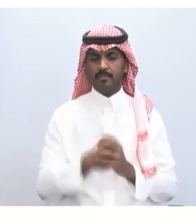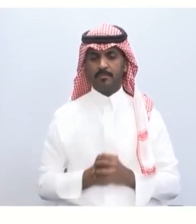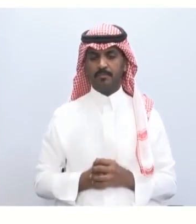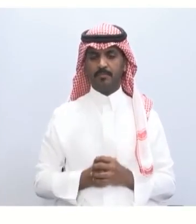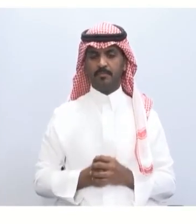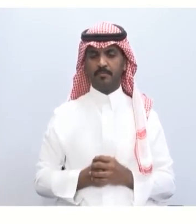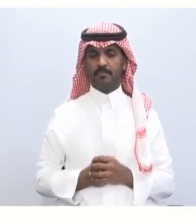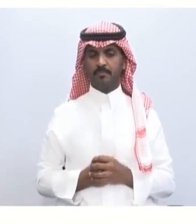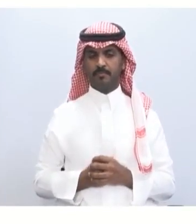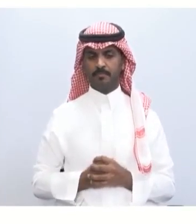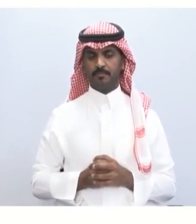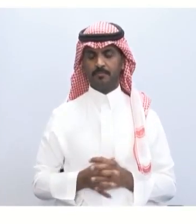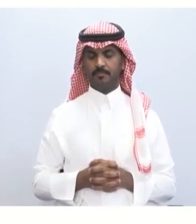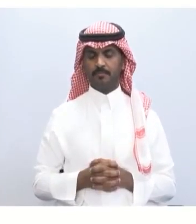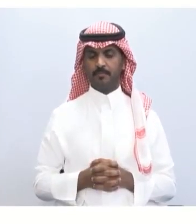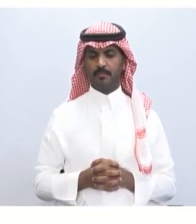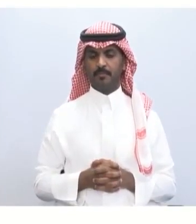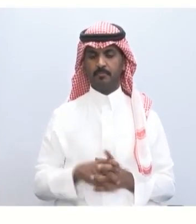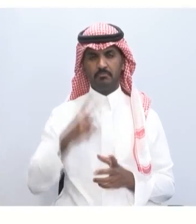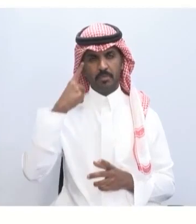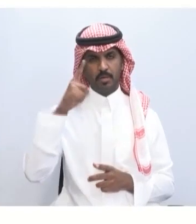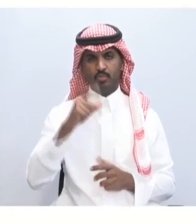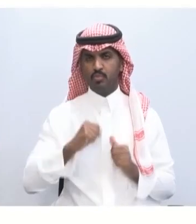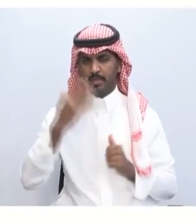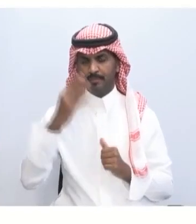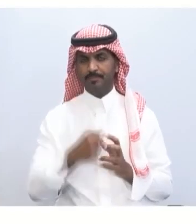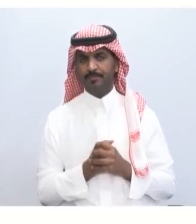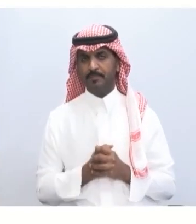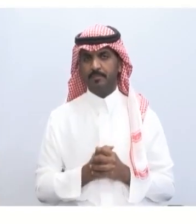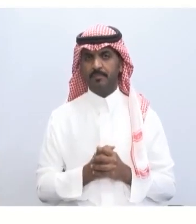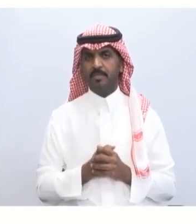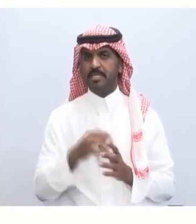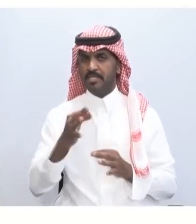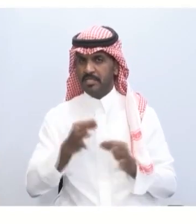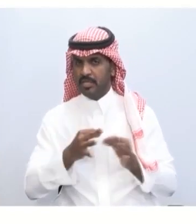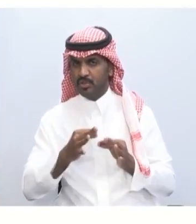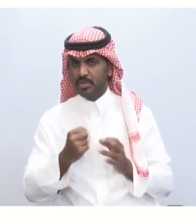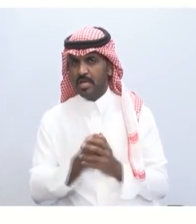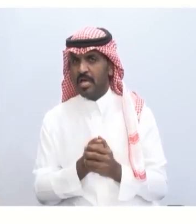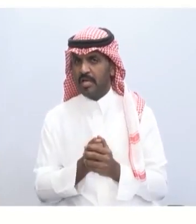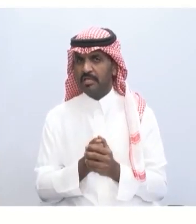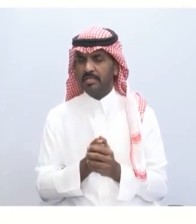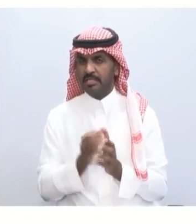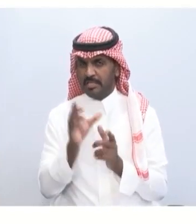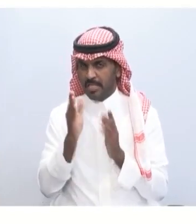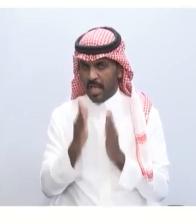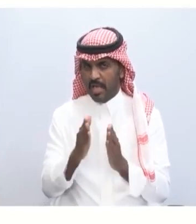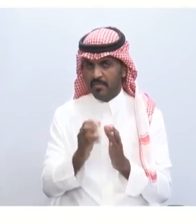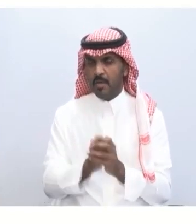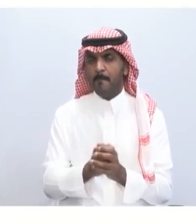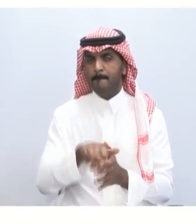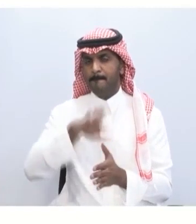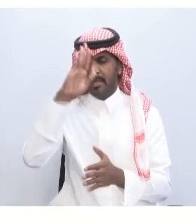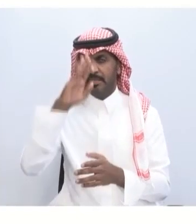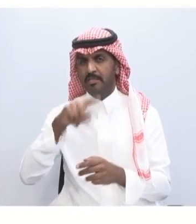ب الطلاب برايكم هل الاستراتيجيه التي انتهجها الملك عبد العزيز عندما